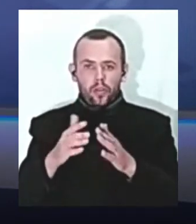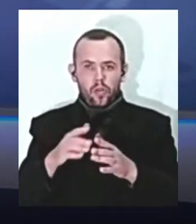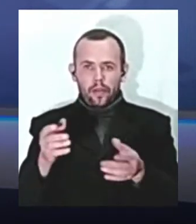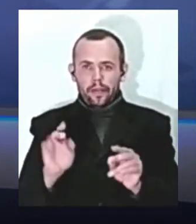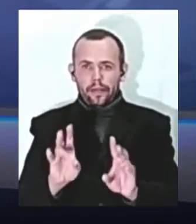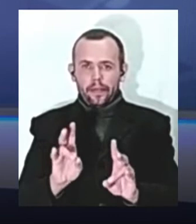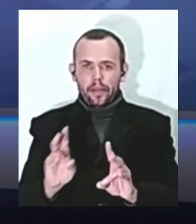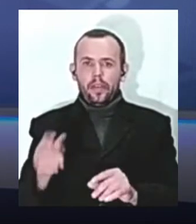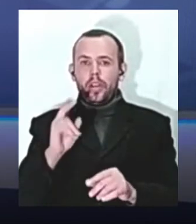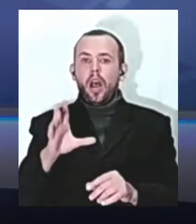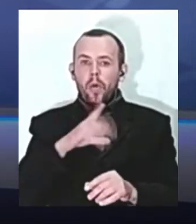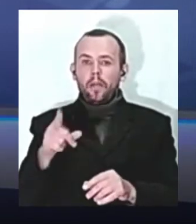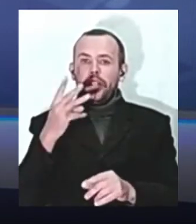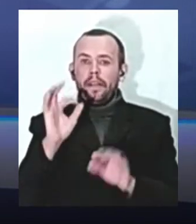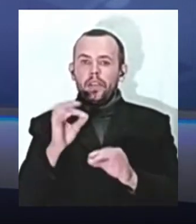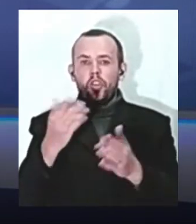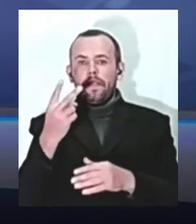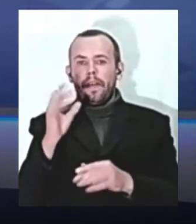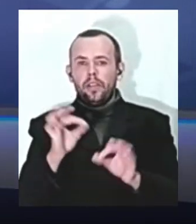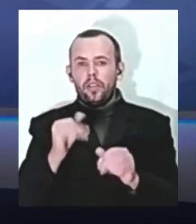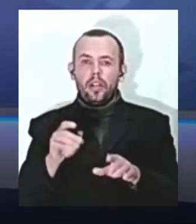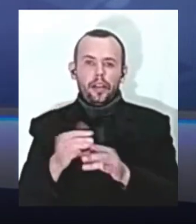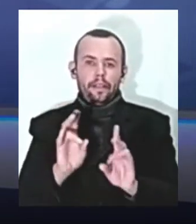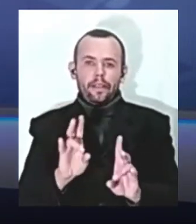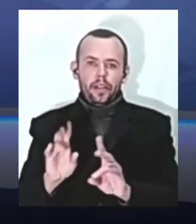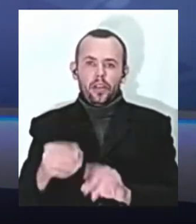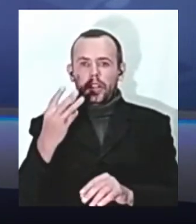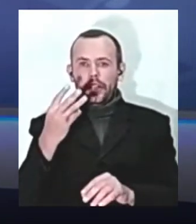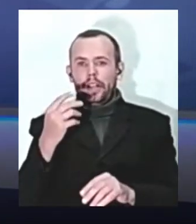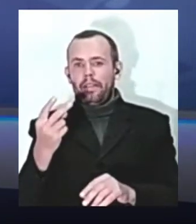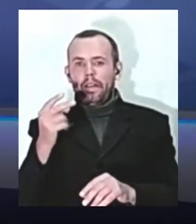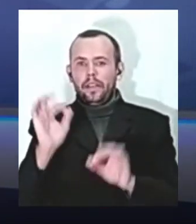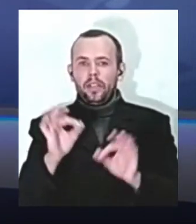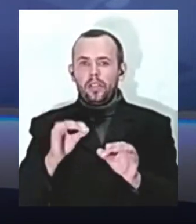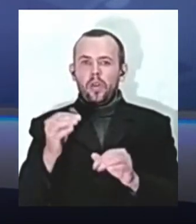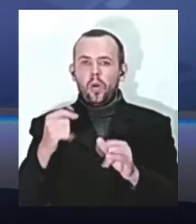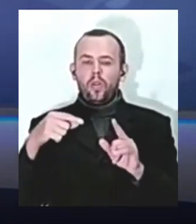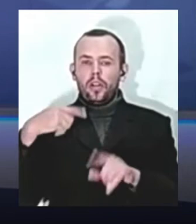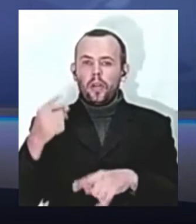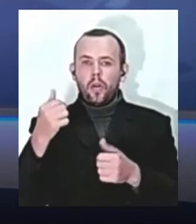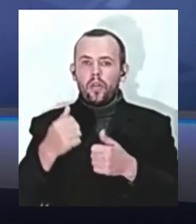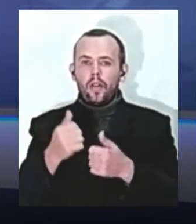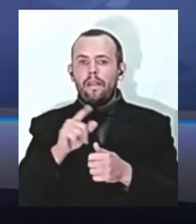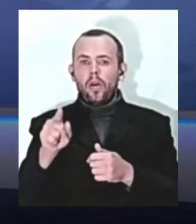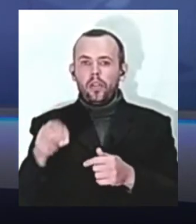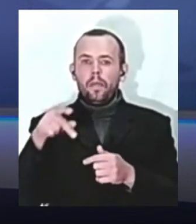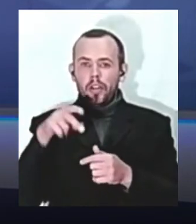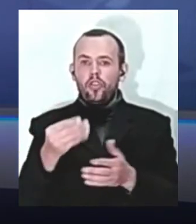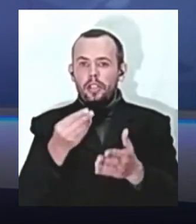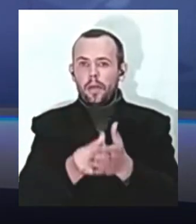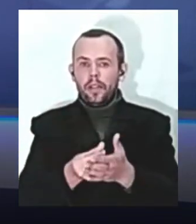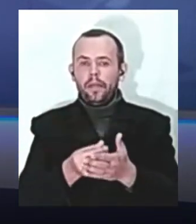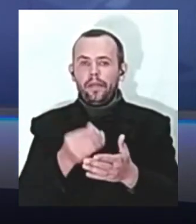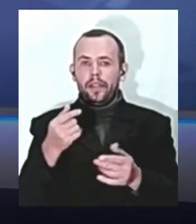там 3% чи 2%, там так і залишається 3-2%. Коли стукнули кулаком по столу, вони пішли, заплатили 8,